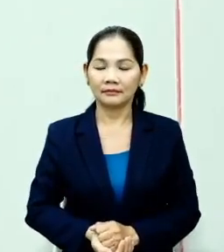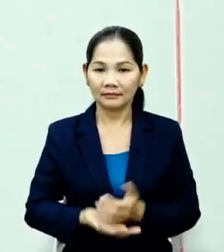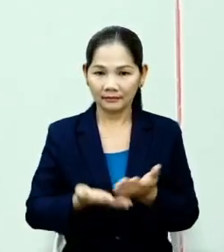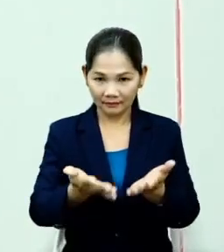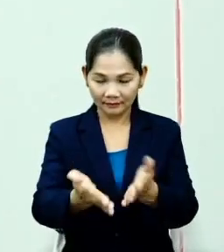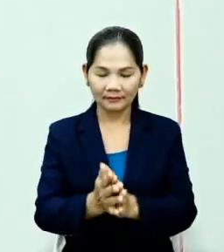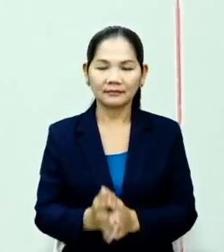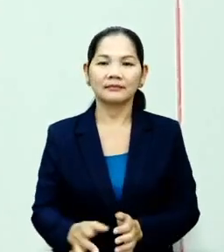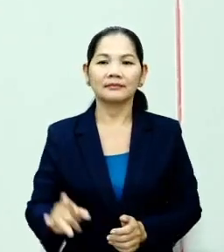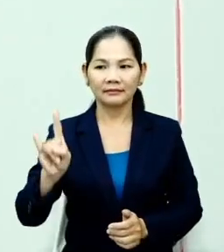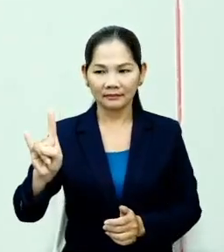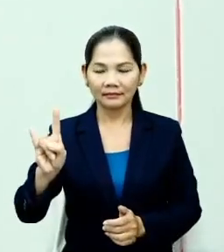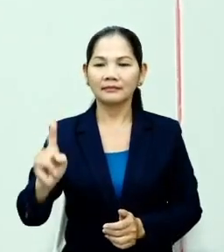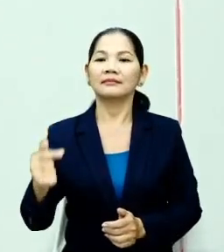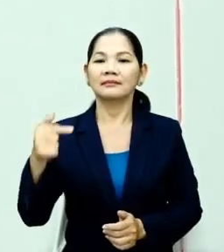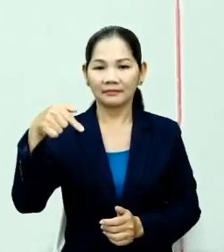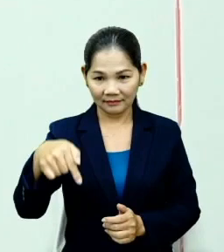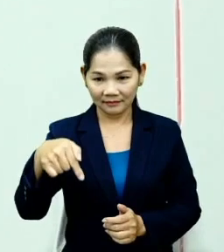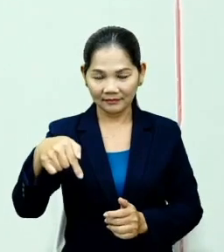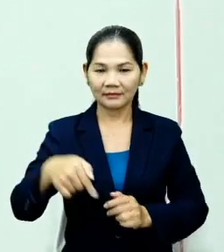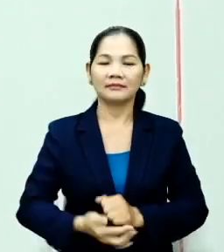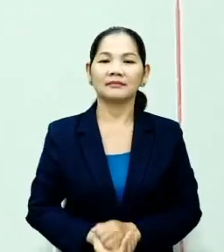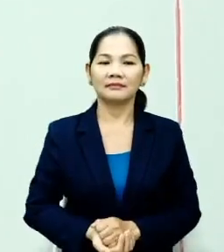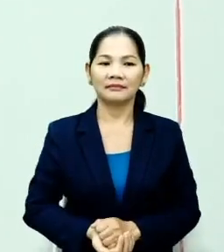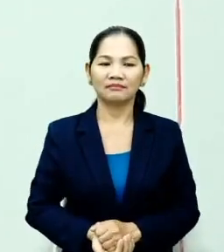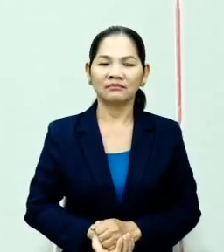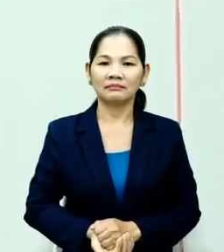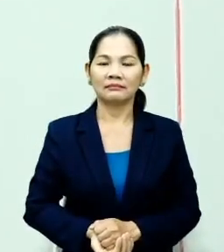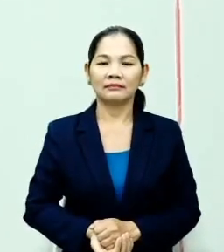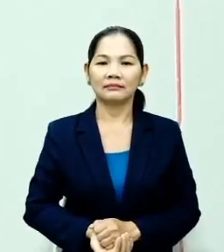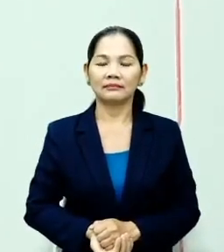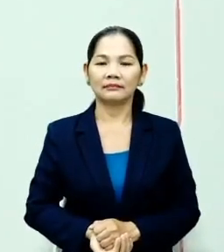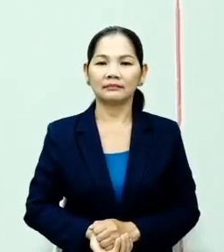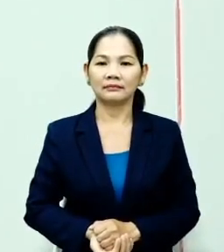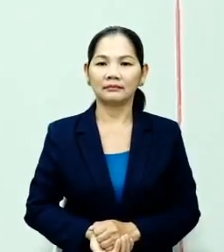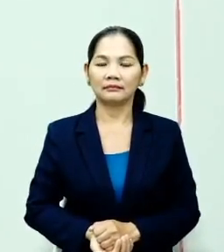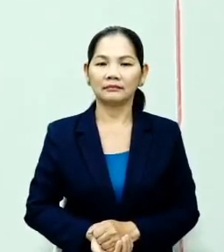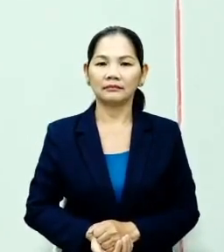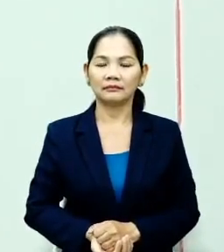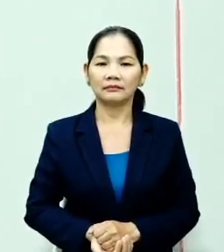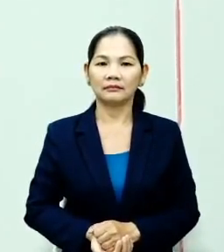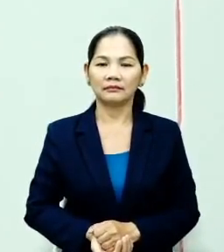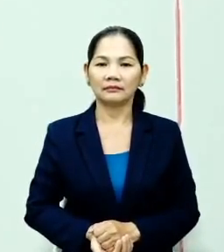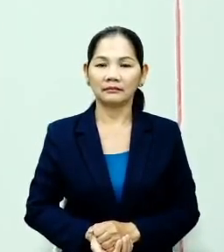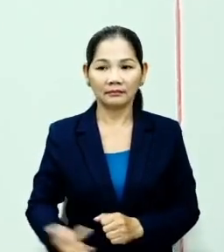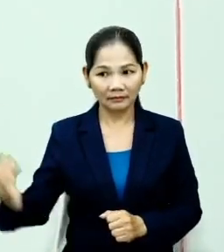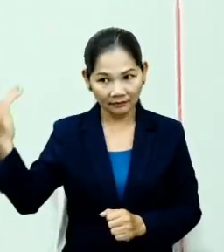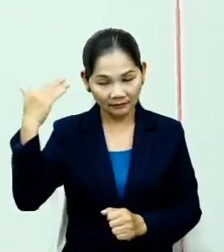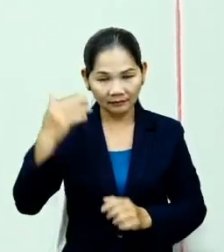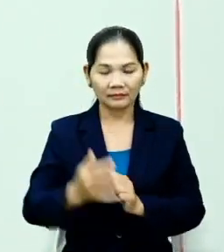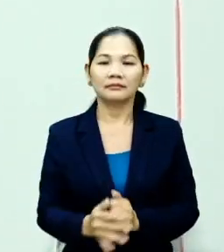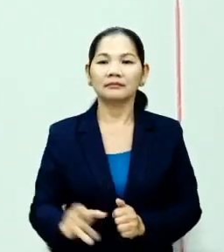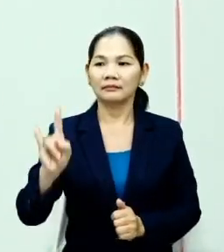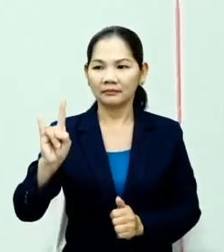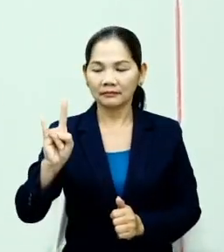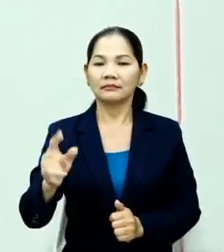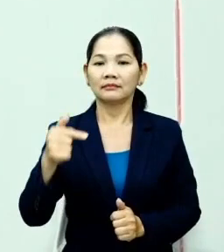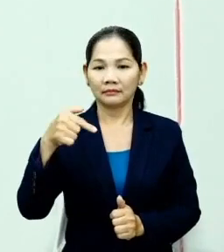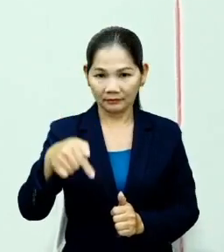cho mùi nè cổ. Mớ, chừng ngớ, mình ngầu. Chà, con bàn lời sổ để khuôn ánh.